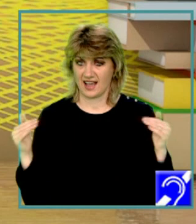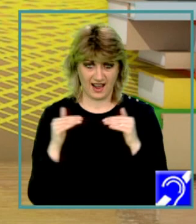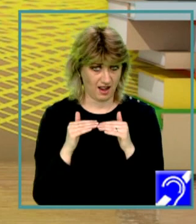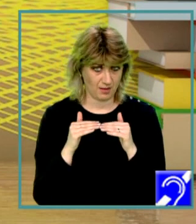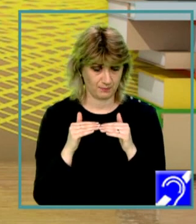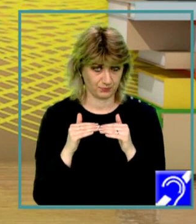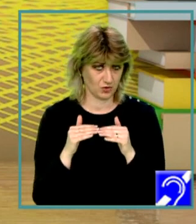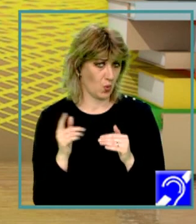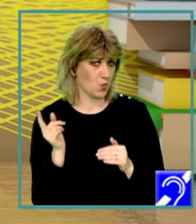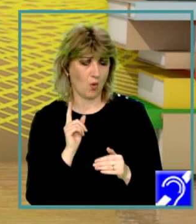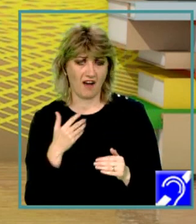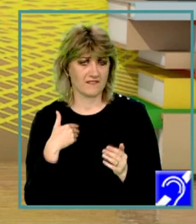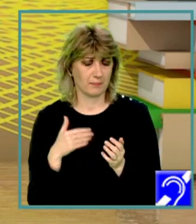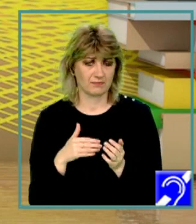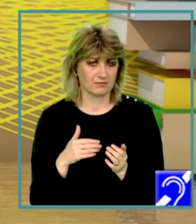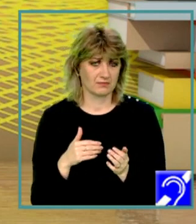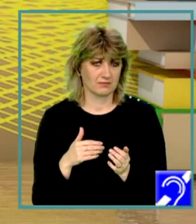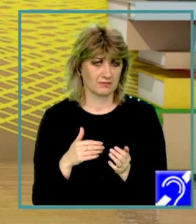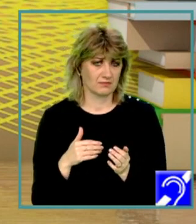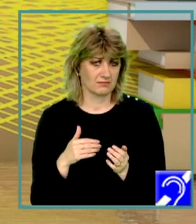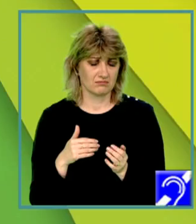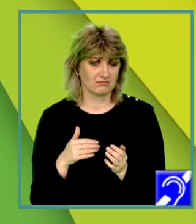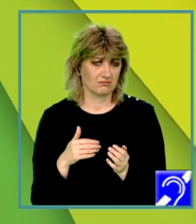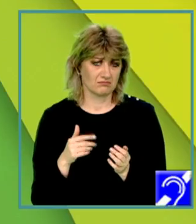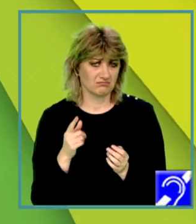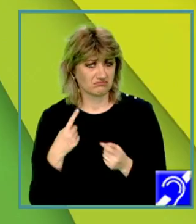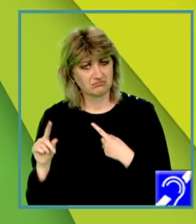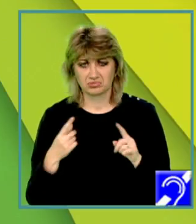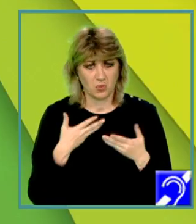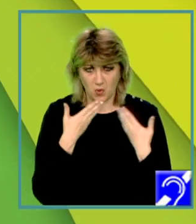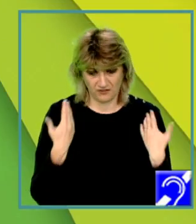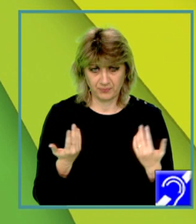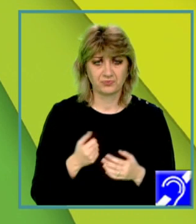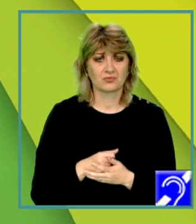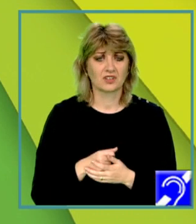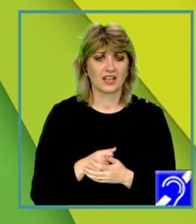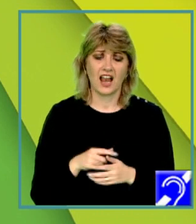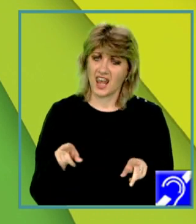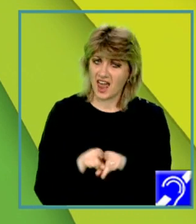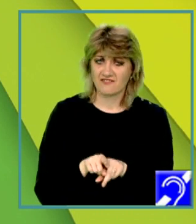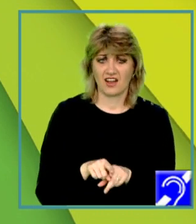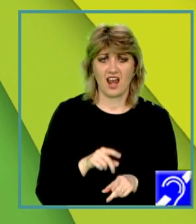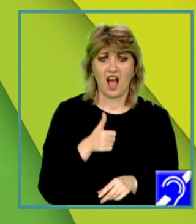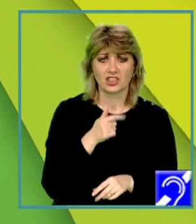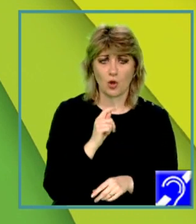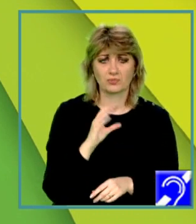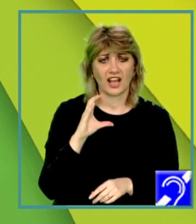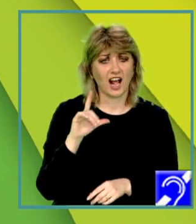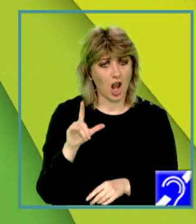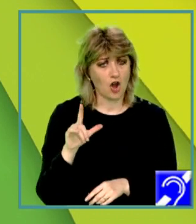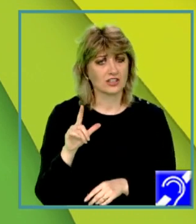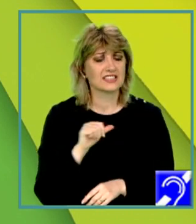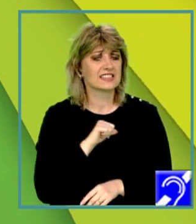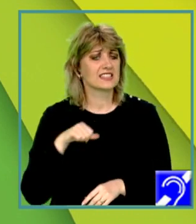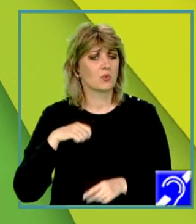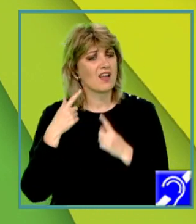avem nicio distorsiune identic este și cu în cazul atomilor de clor singura